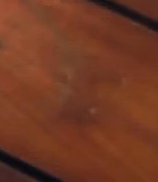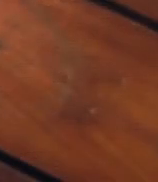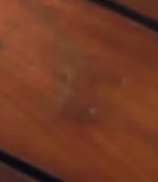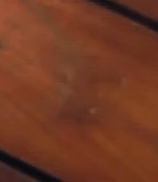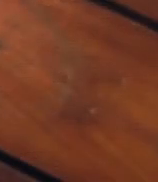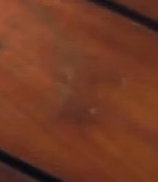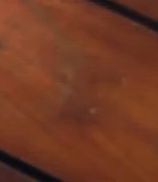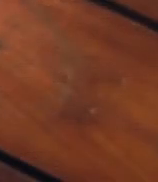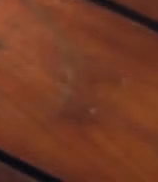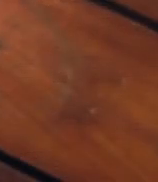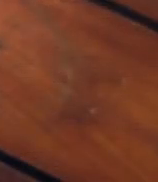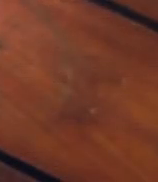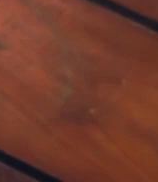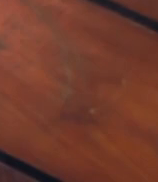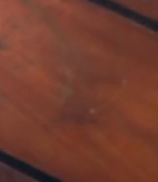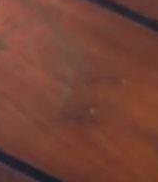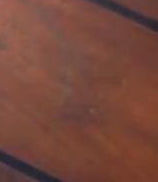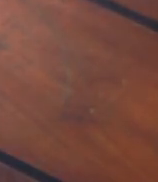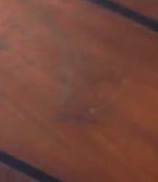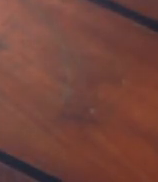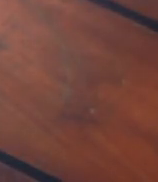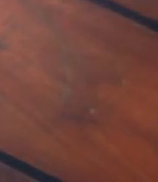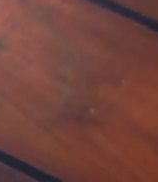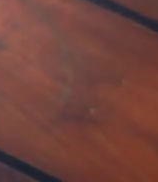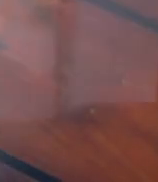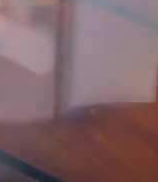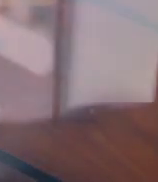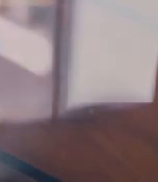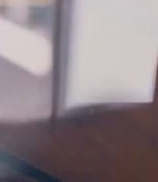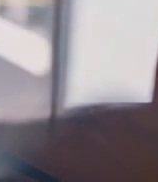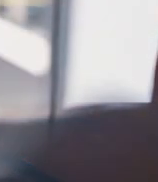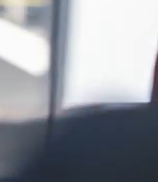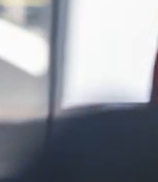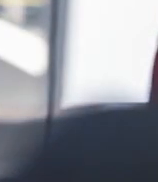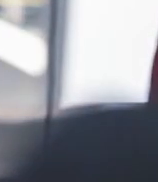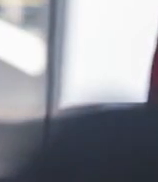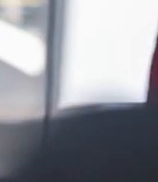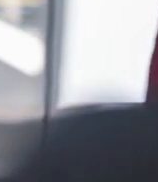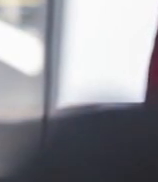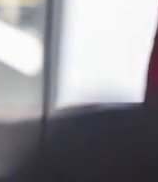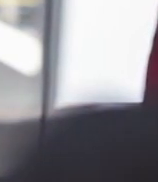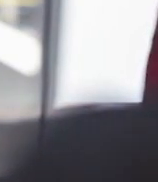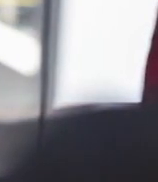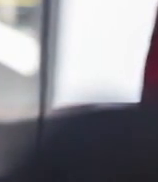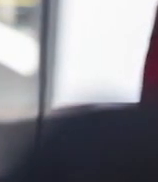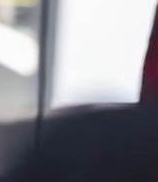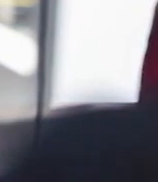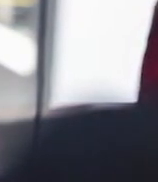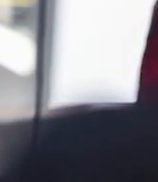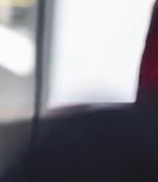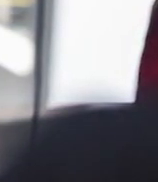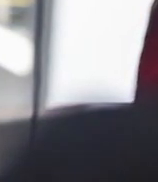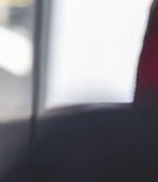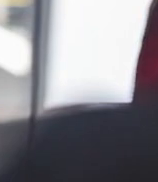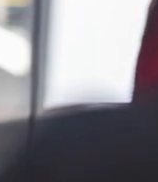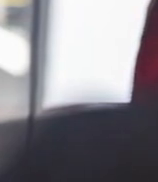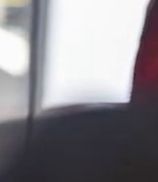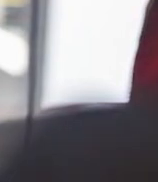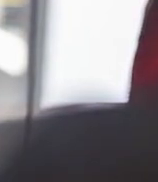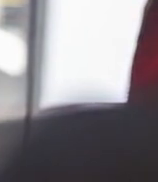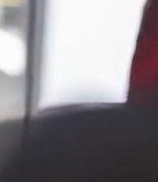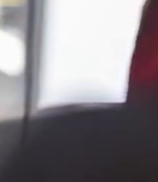как новое пробуждение в это последнее время, где Бог избирает своих избранных, где бы они ни были.